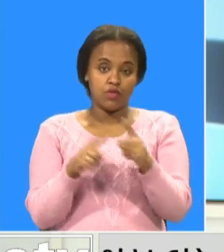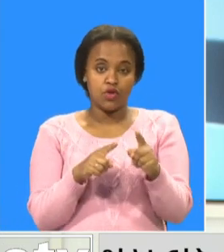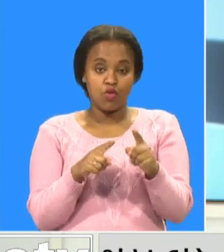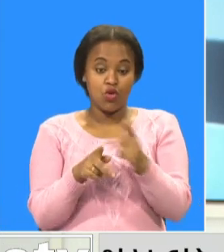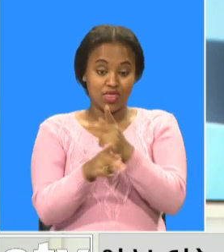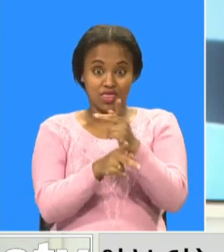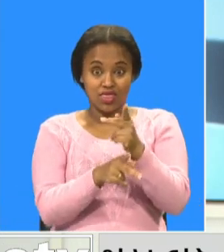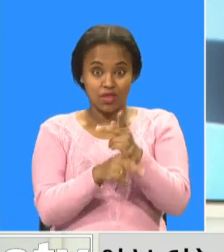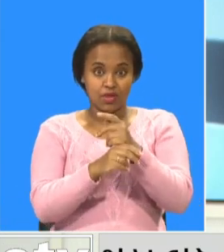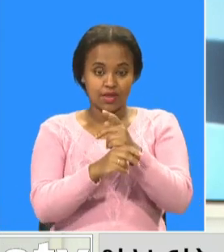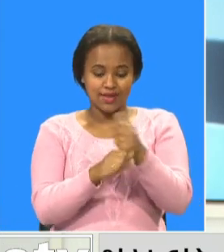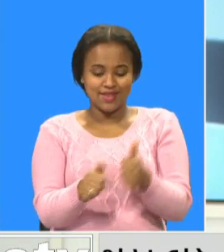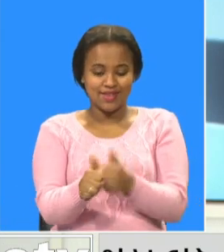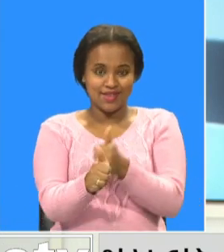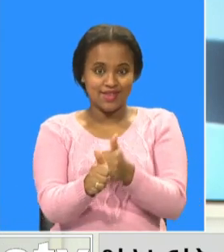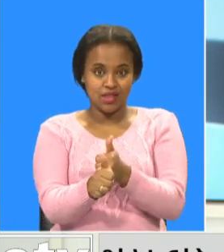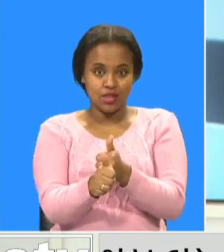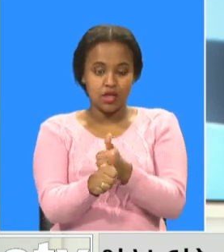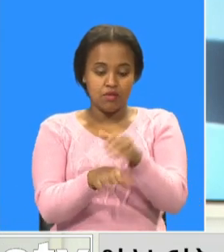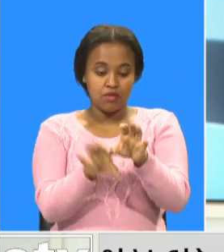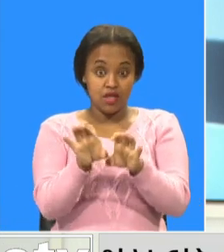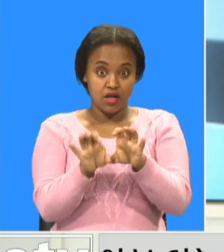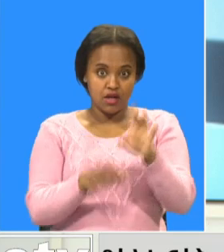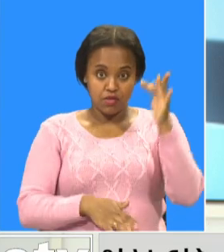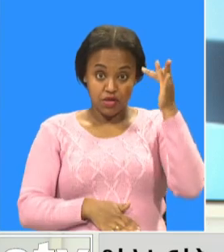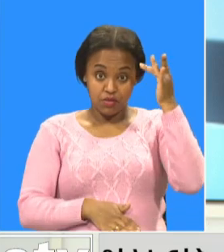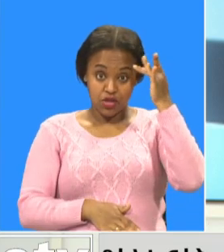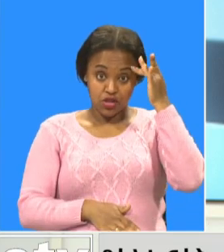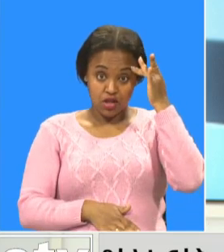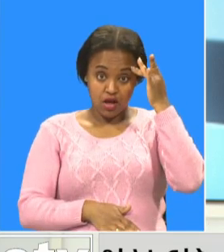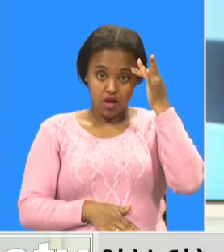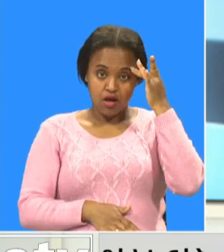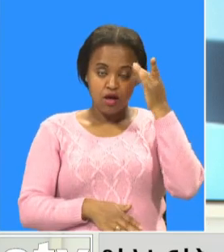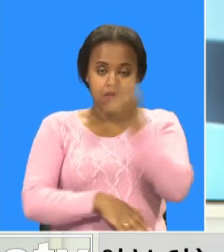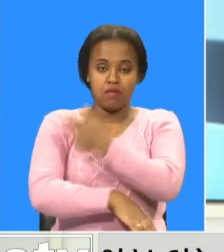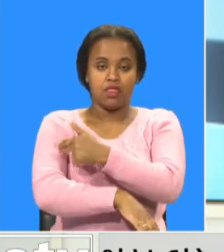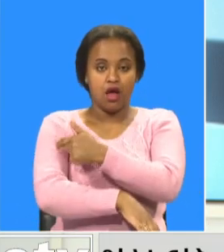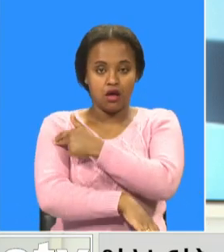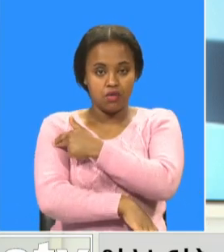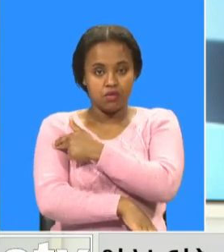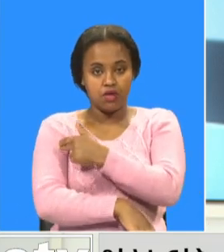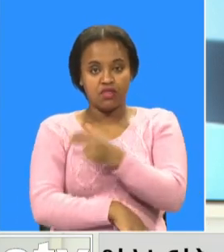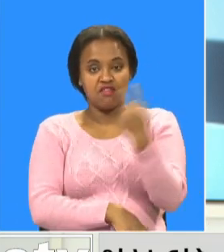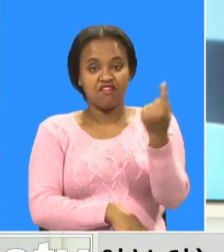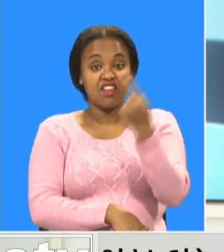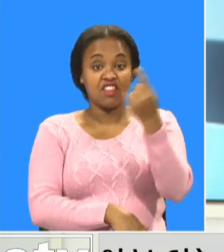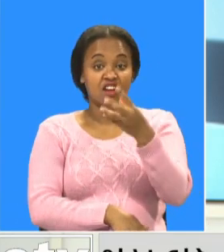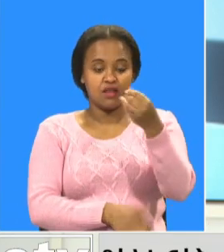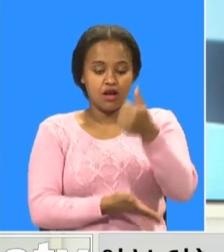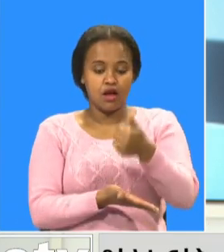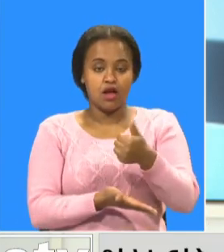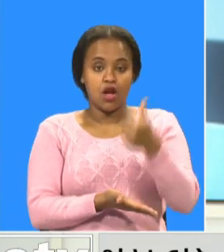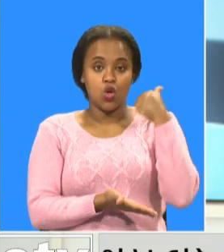ጥብቅ ክትትል የሚደረግበት በሽተኛ የሚታከምበት ቬንትሌተሮች እና ሌሎች አጋዥ መሳሪያዎች ውጪ